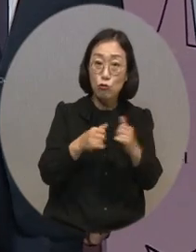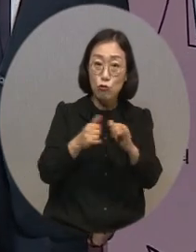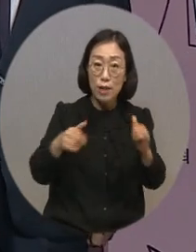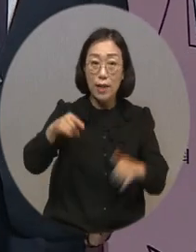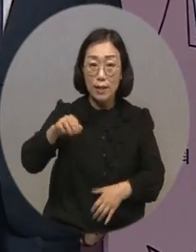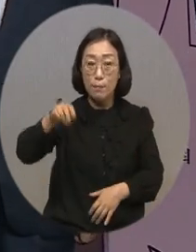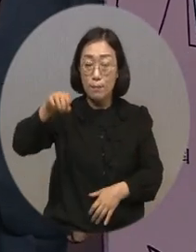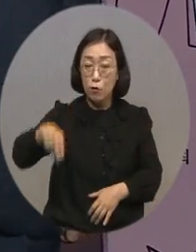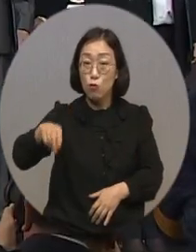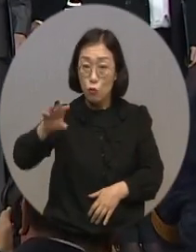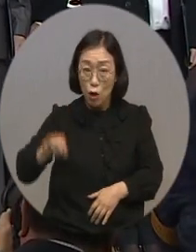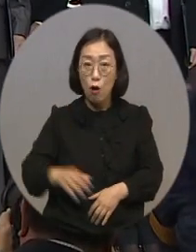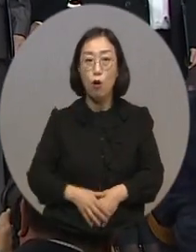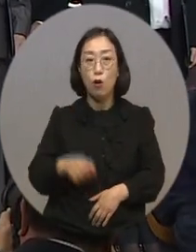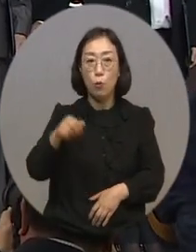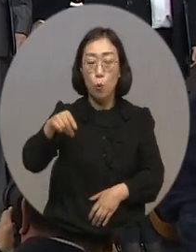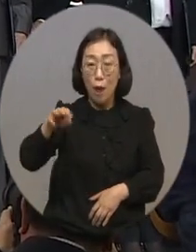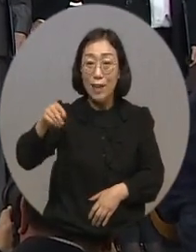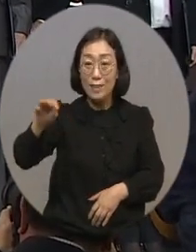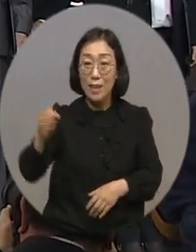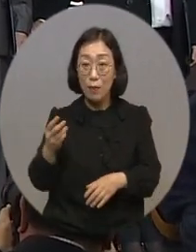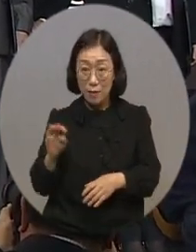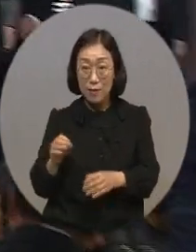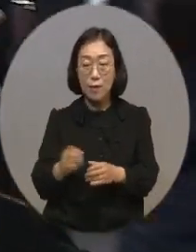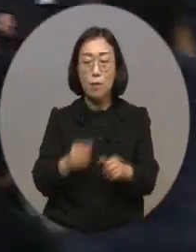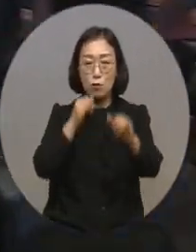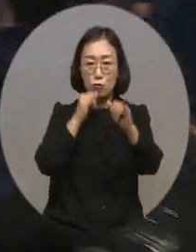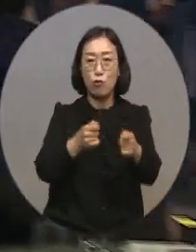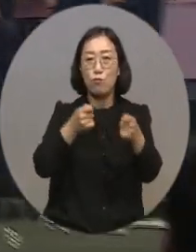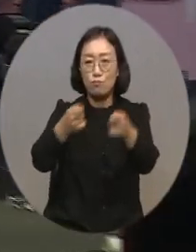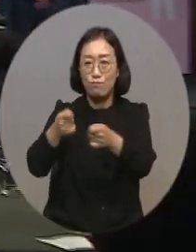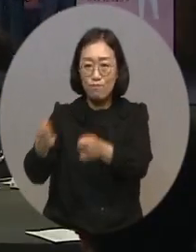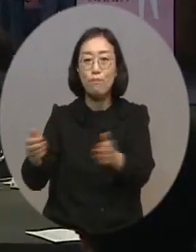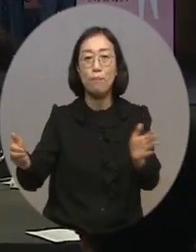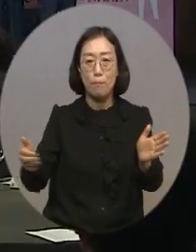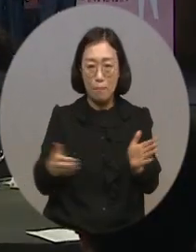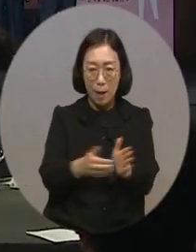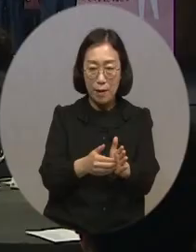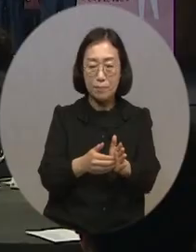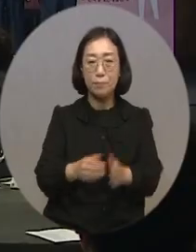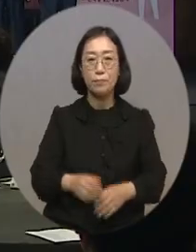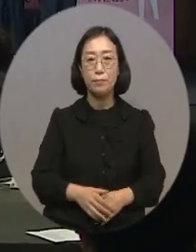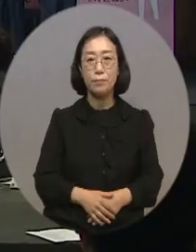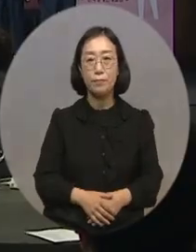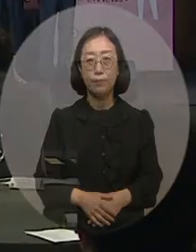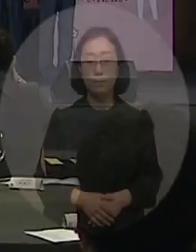황재현 협회장이 수상의 영예를 안았습니다. 복지TV 뉴스 김은별입니다.